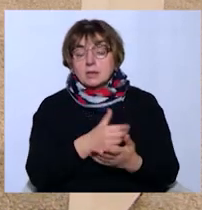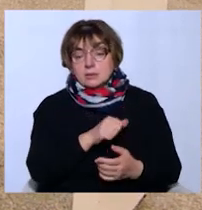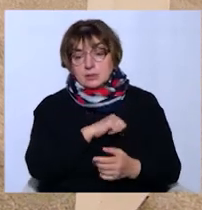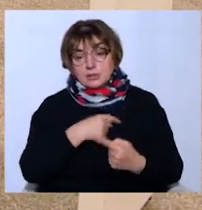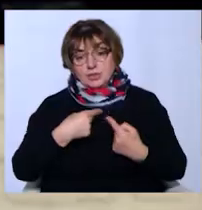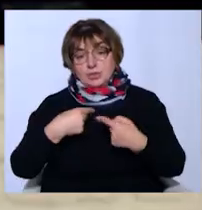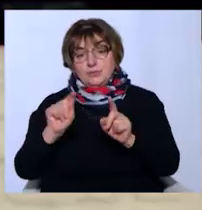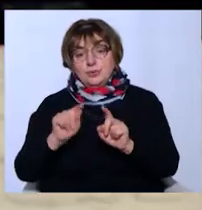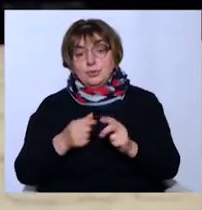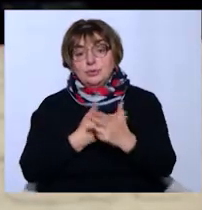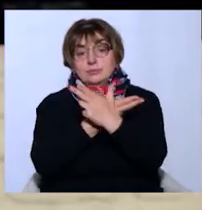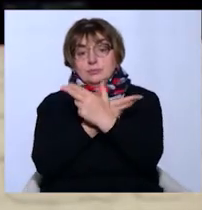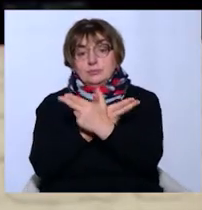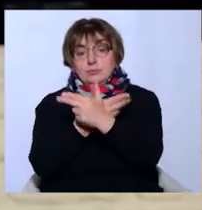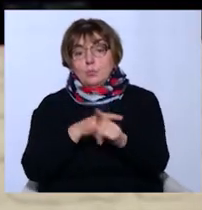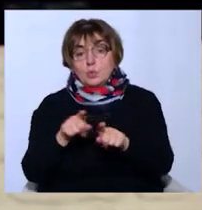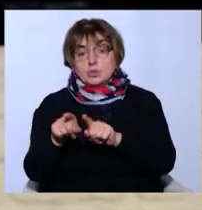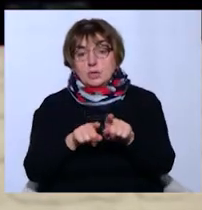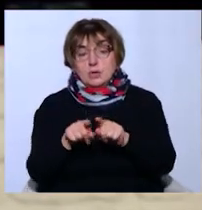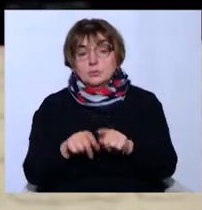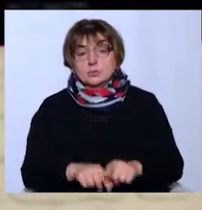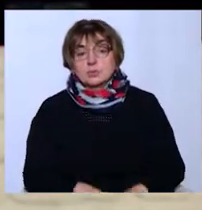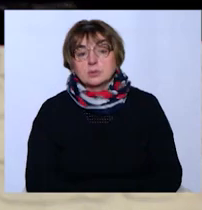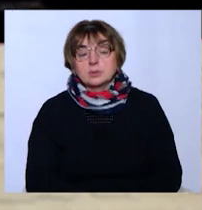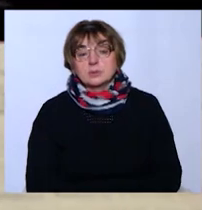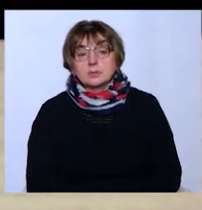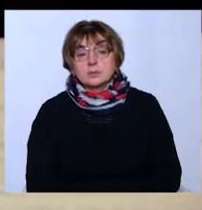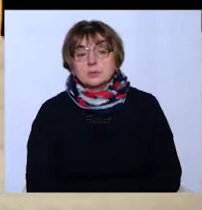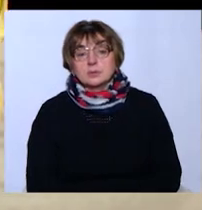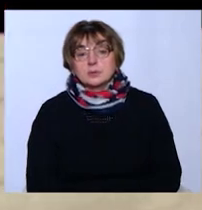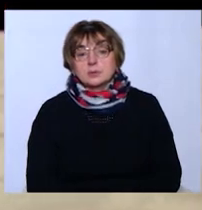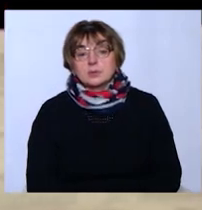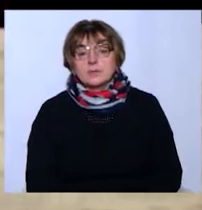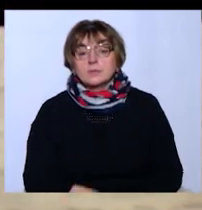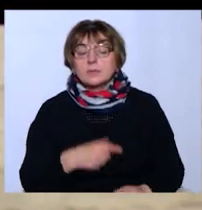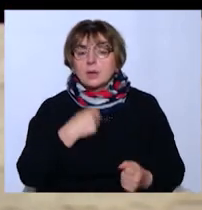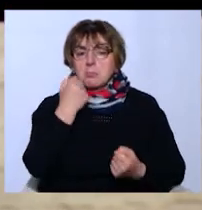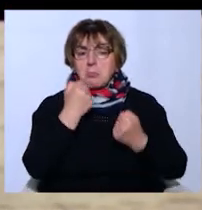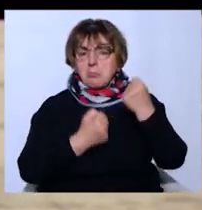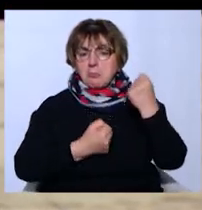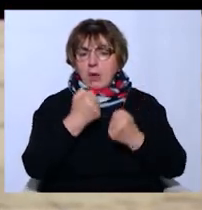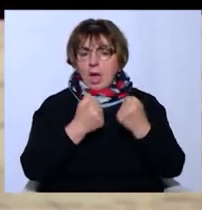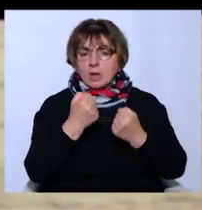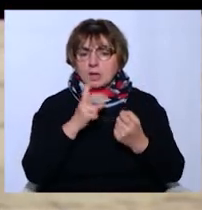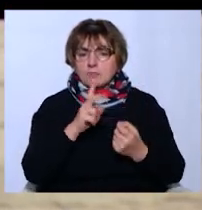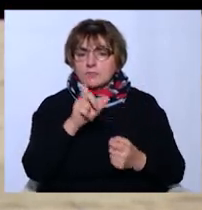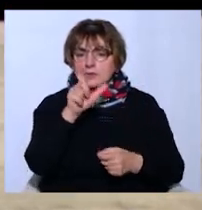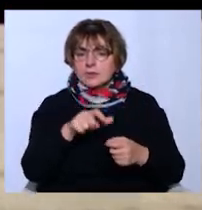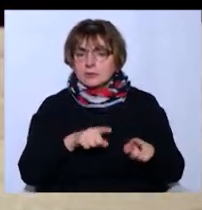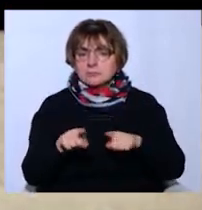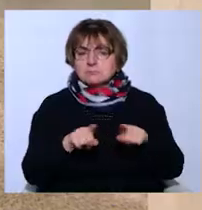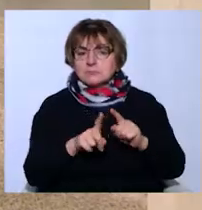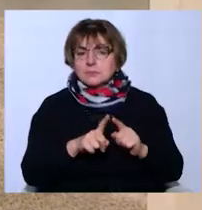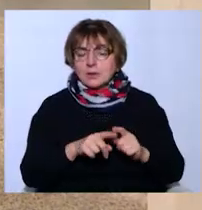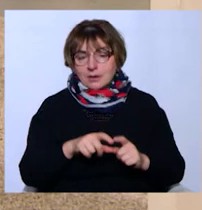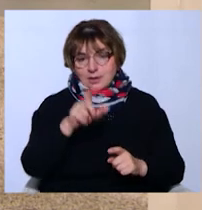თვითონ მოძრაობს, რა თქმა უნდა. თქვენ ეს იცით. ავტომობილი. ავტომობილს ხომ ადამიანები